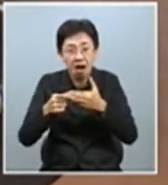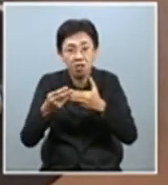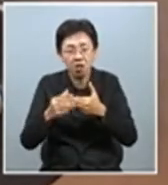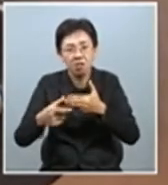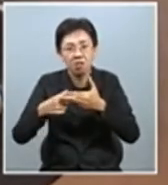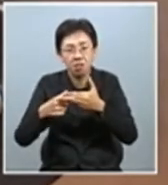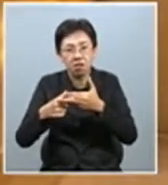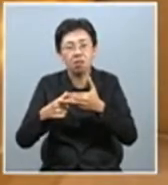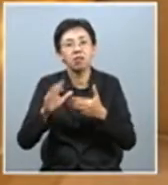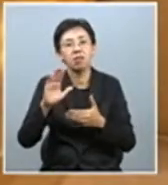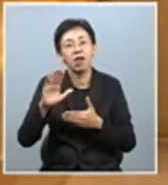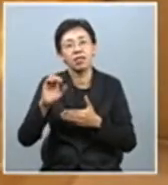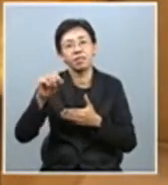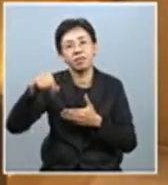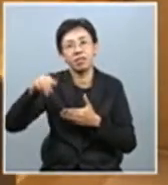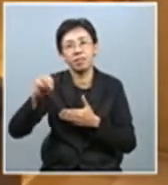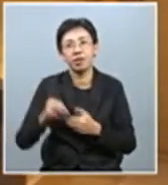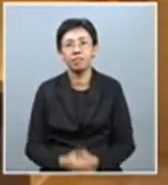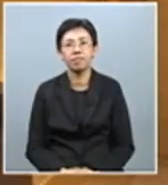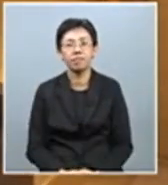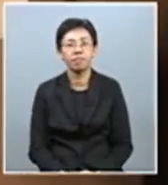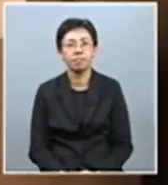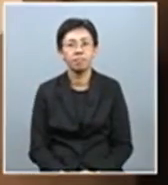50เซนติเมตรด้วยกันครับ